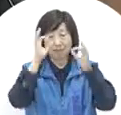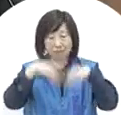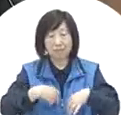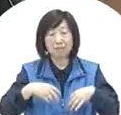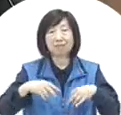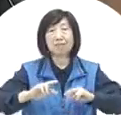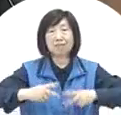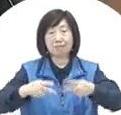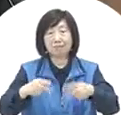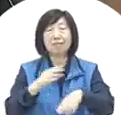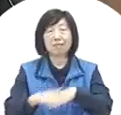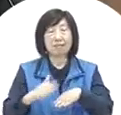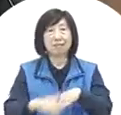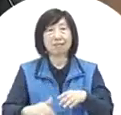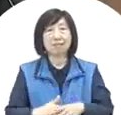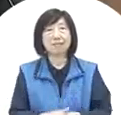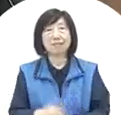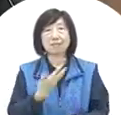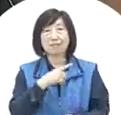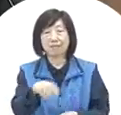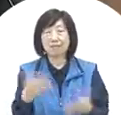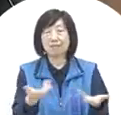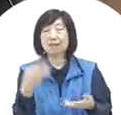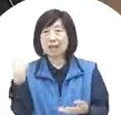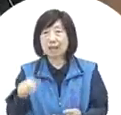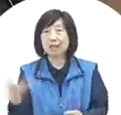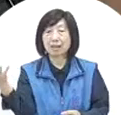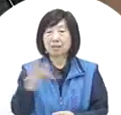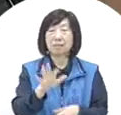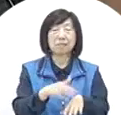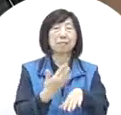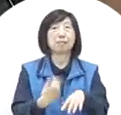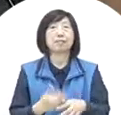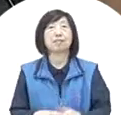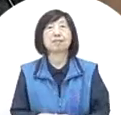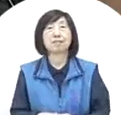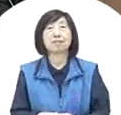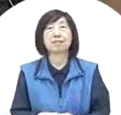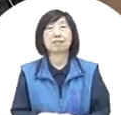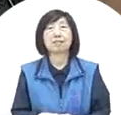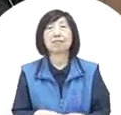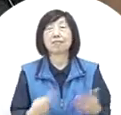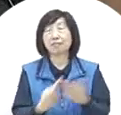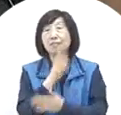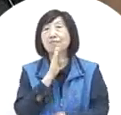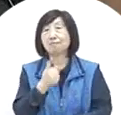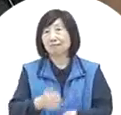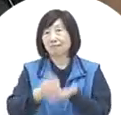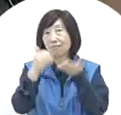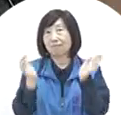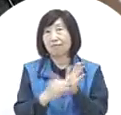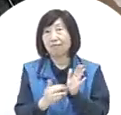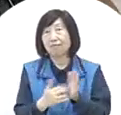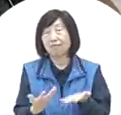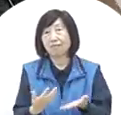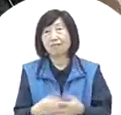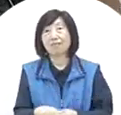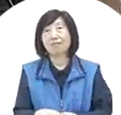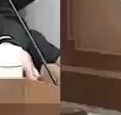去检讨，让这个悲剧不再发生。 所以只有尊重。